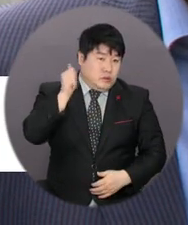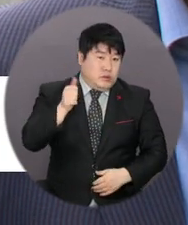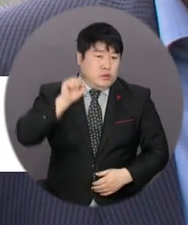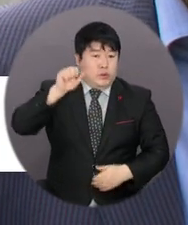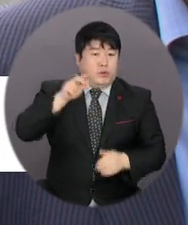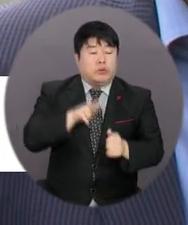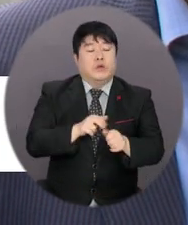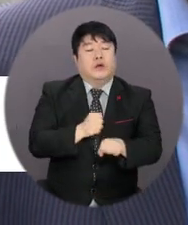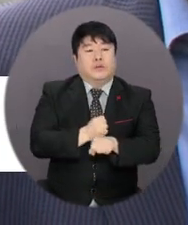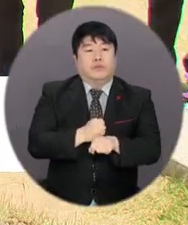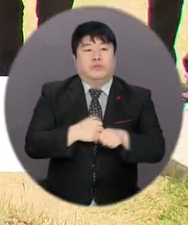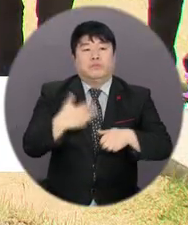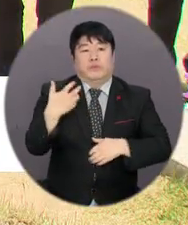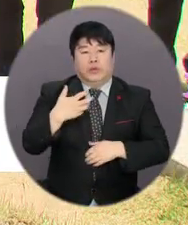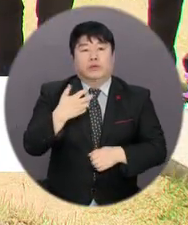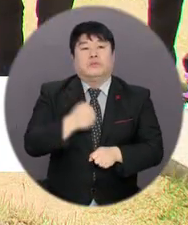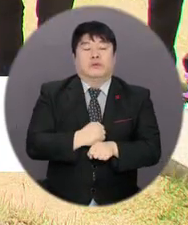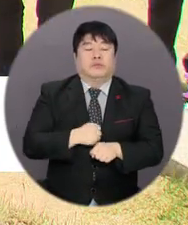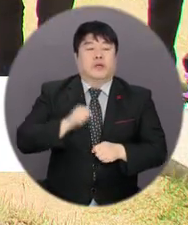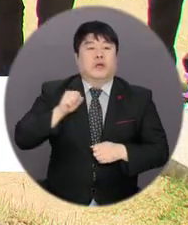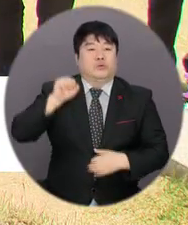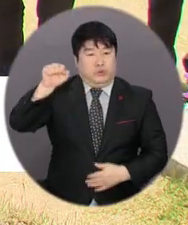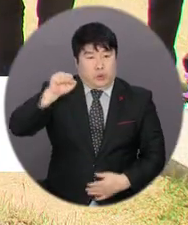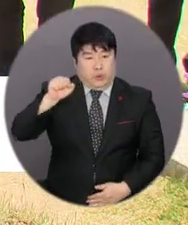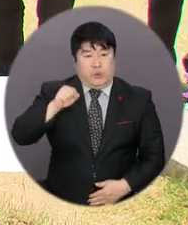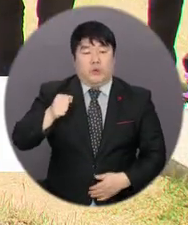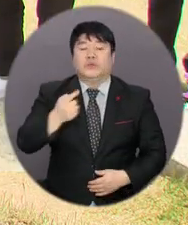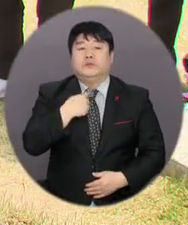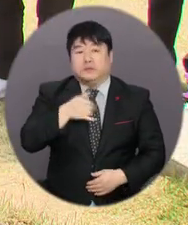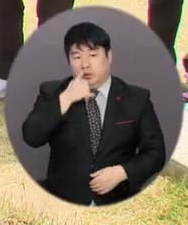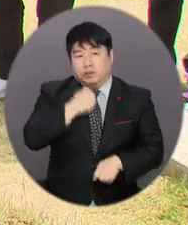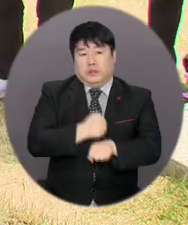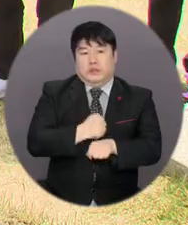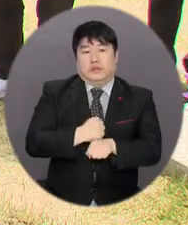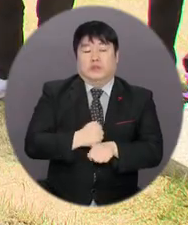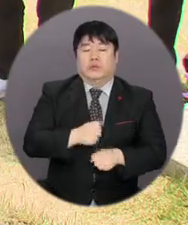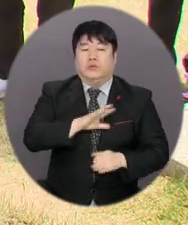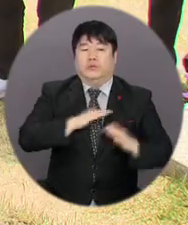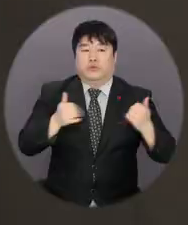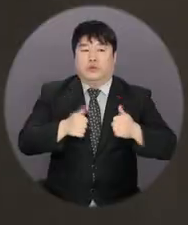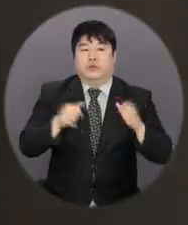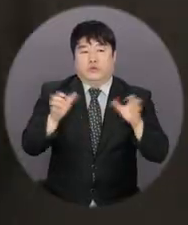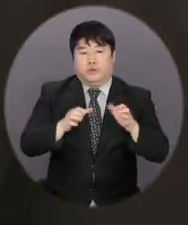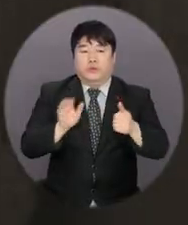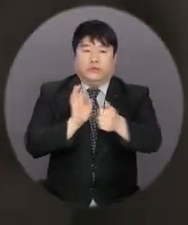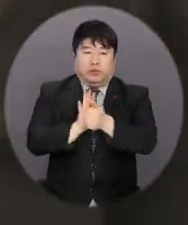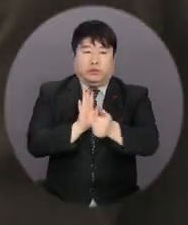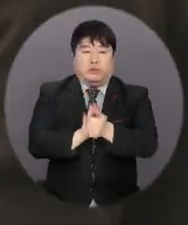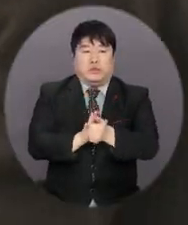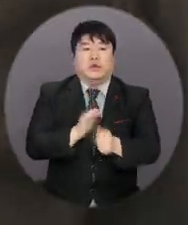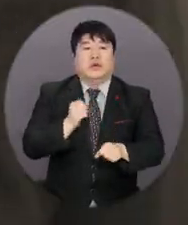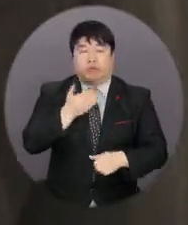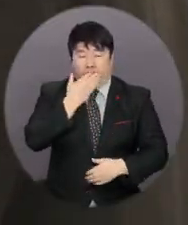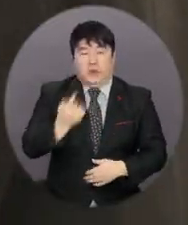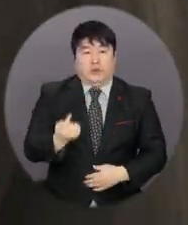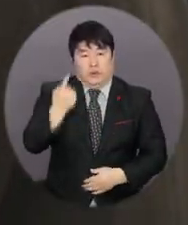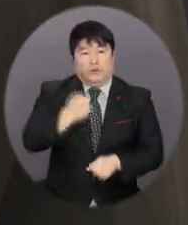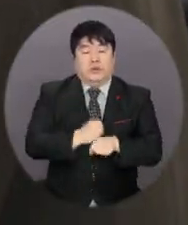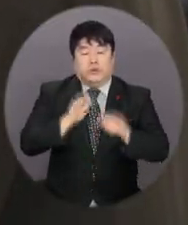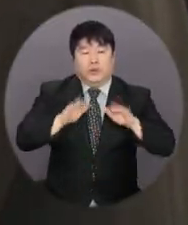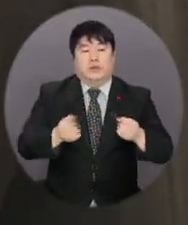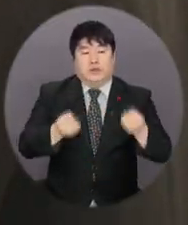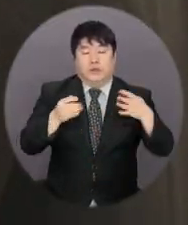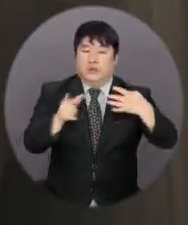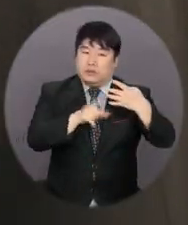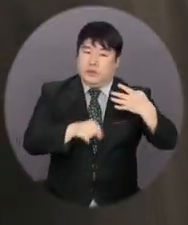80년대 운동권 출신 국회 의원 등을 중심으로 지지세력이 결집할 것으로 전망됩니다 설명절 과 4월 재보궐